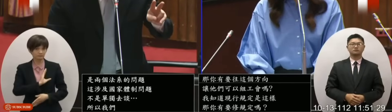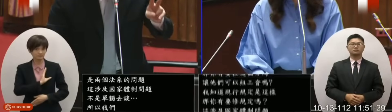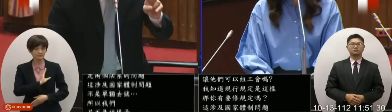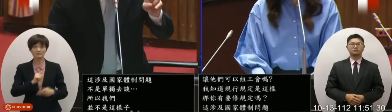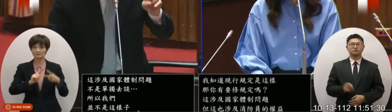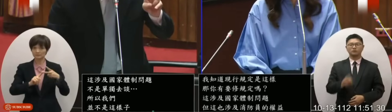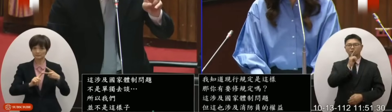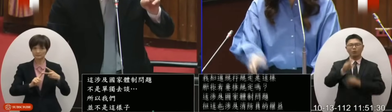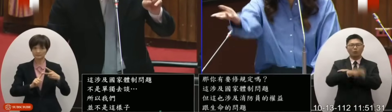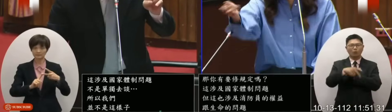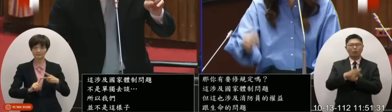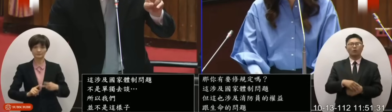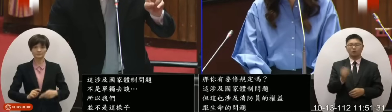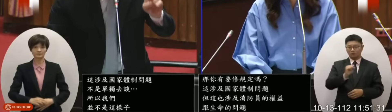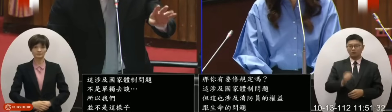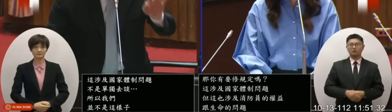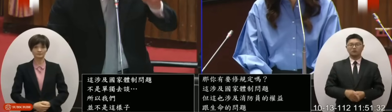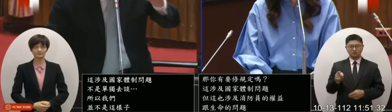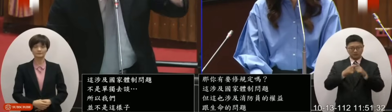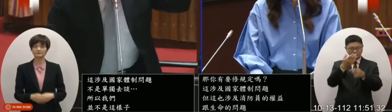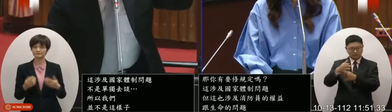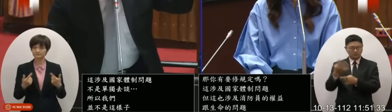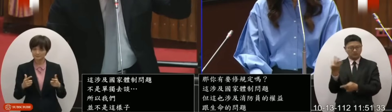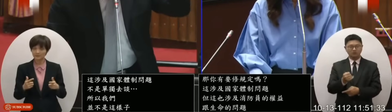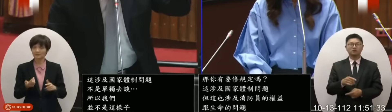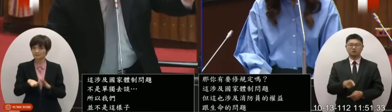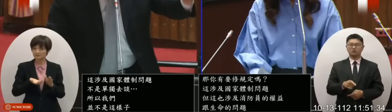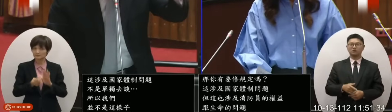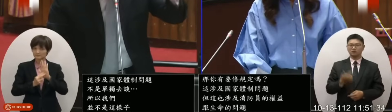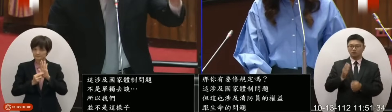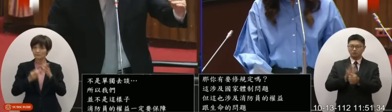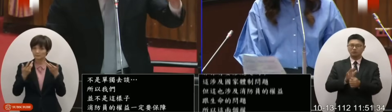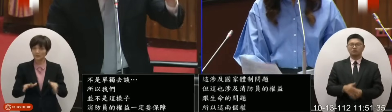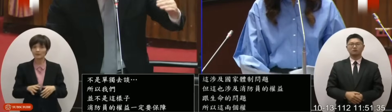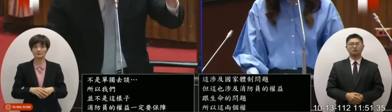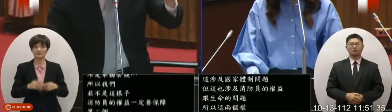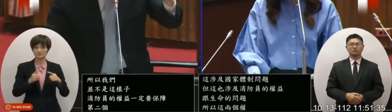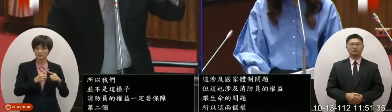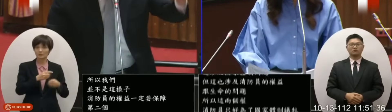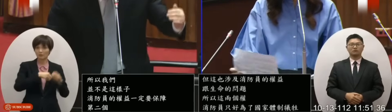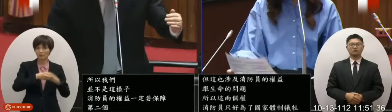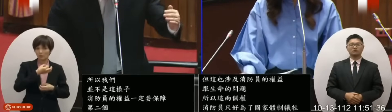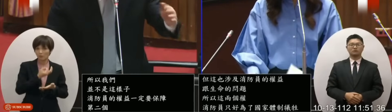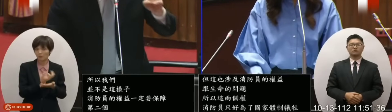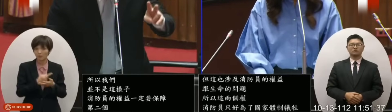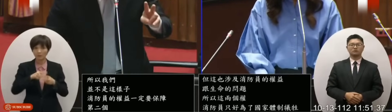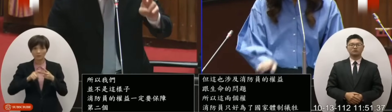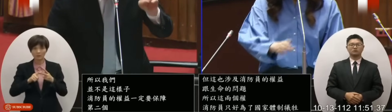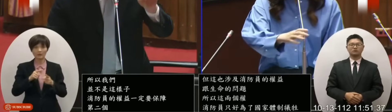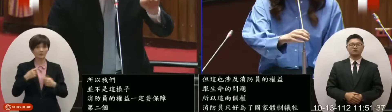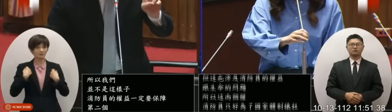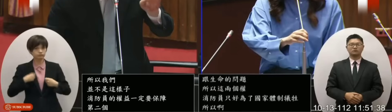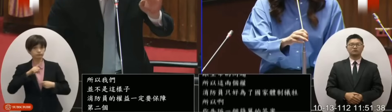我们现在 不是空话就能够保障了，已经死了这么多人了。 没有，刚刚已经在讲，我们包括人力、装备、制度等等，现在都在检讨。第